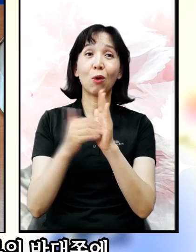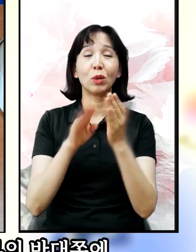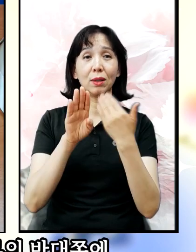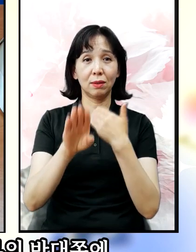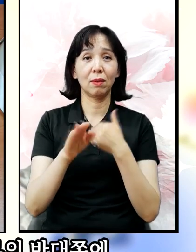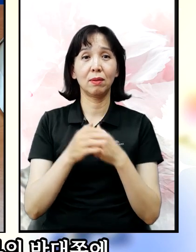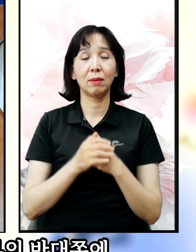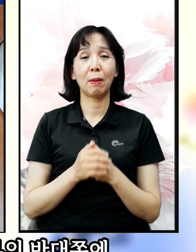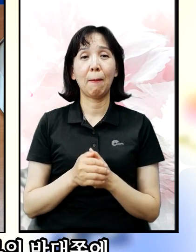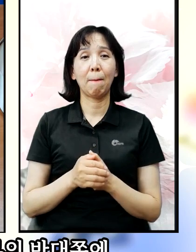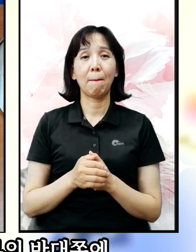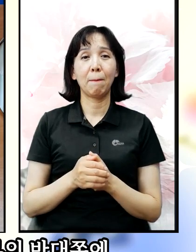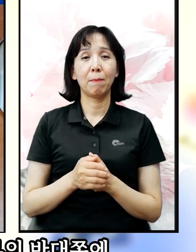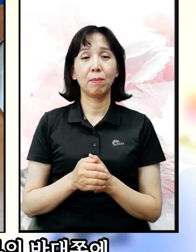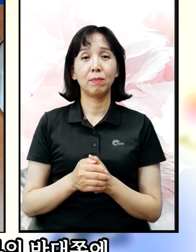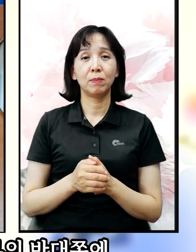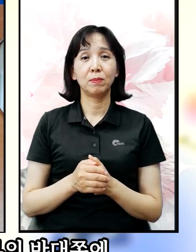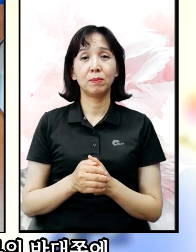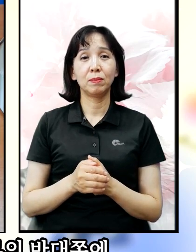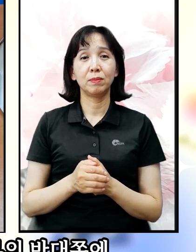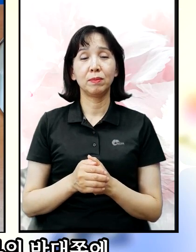정리를 해주신 다음에